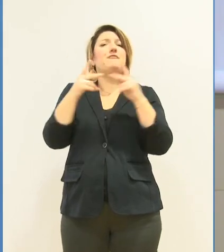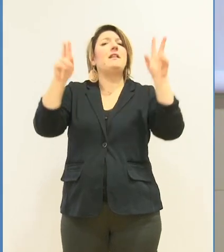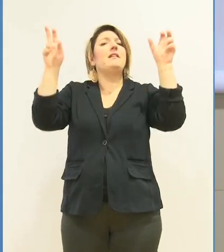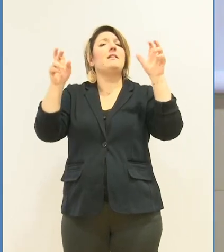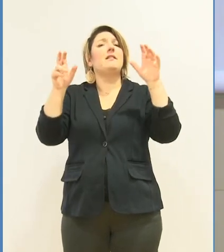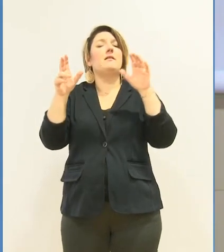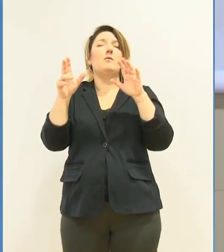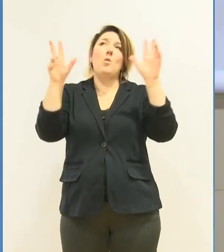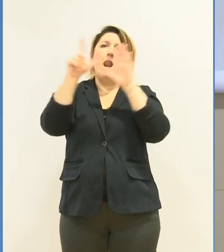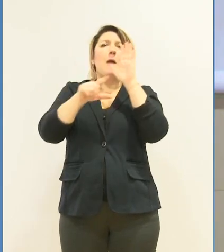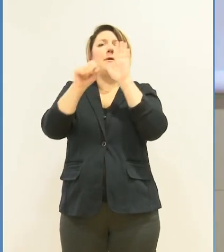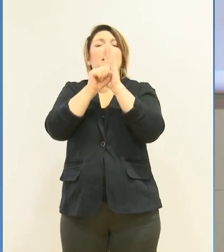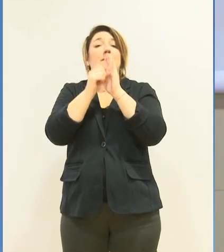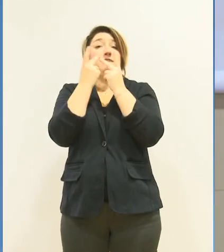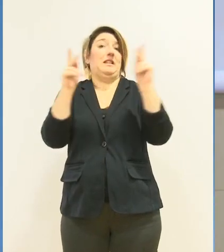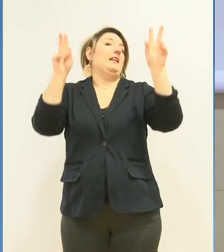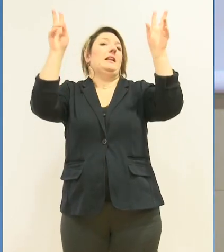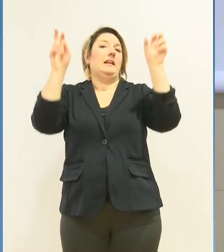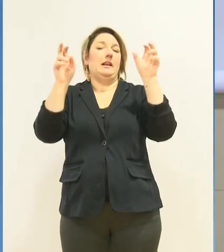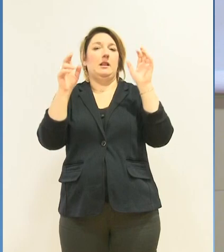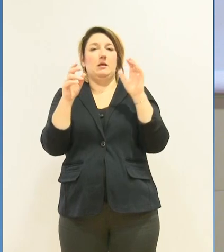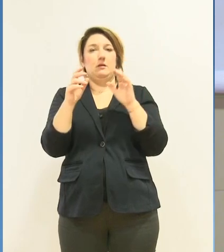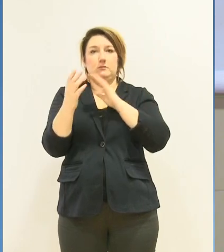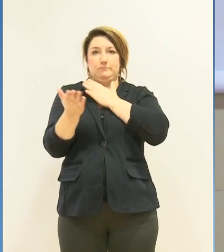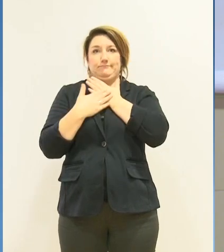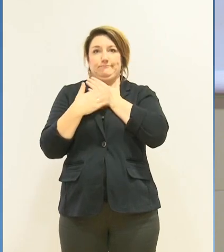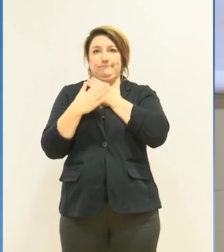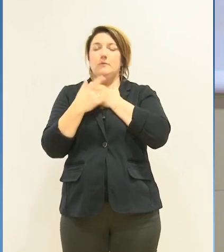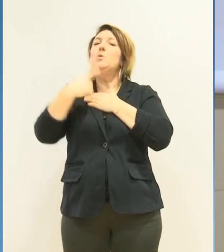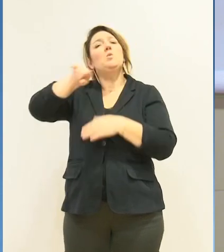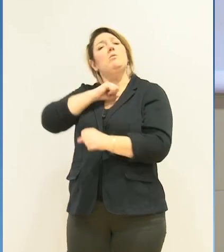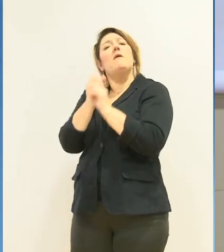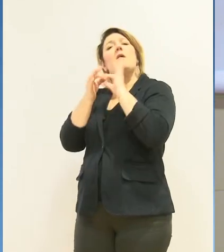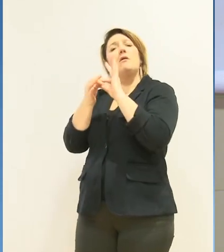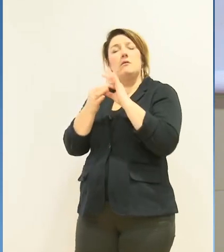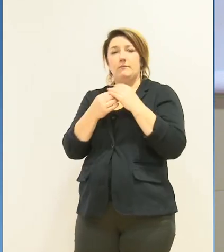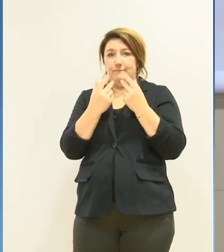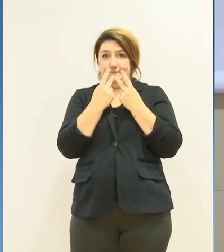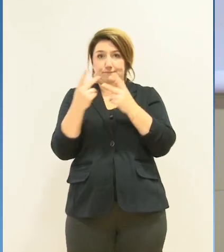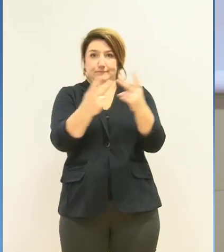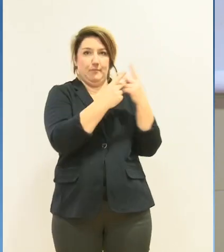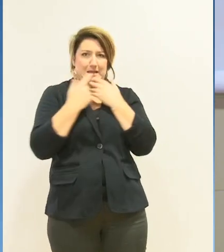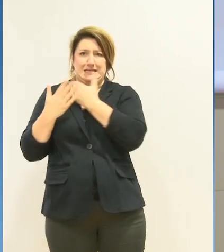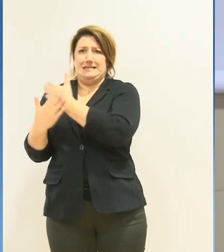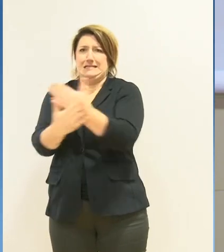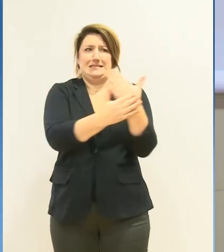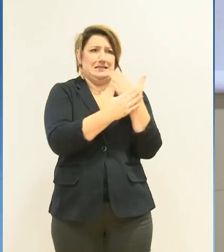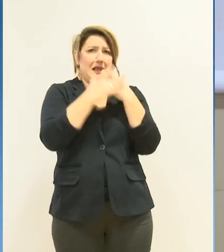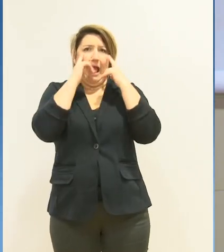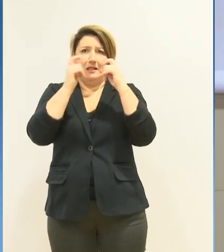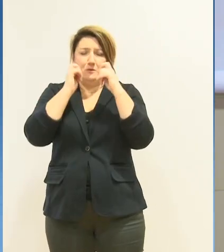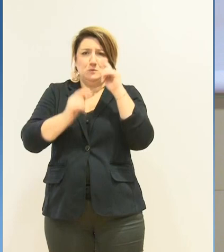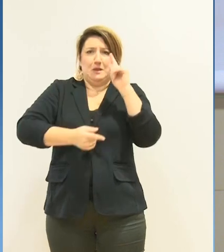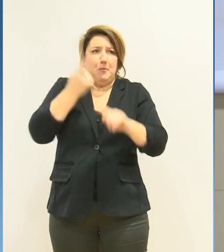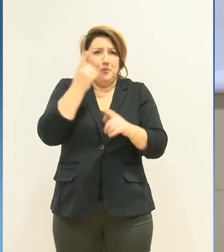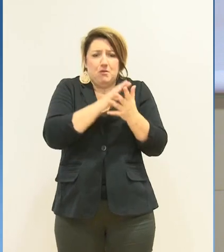qui nous travaillons de manière très étroite envoyer un signal d' alerte aux collectivités leur demandant d'accompagner au mieux le changement